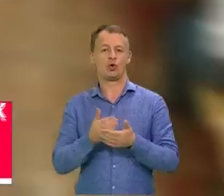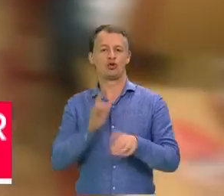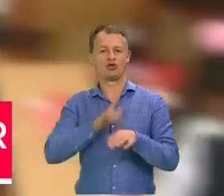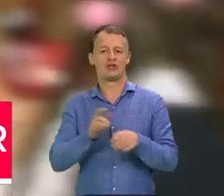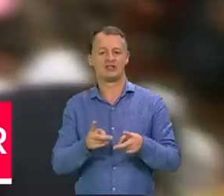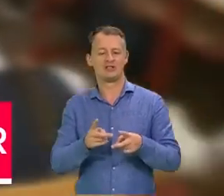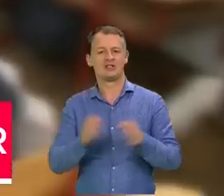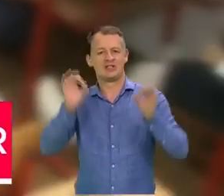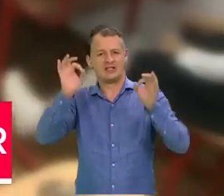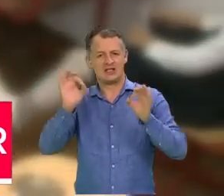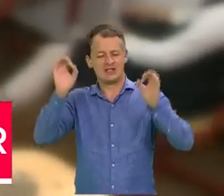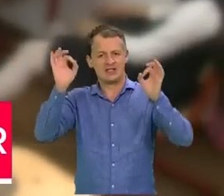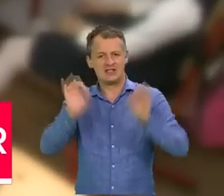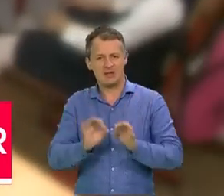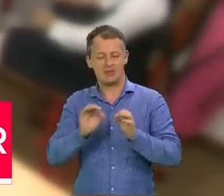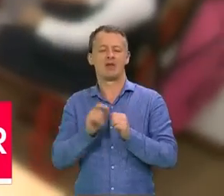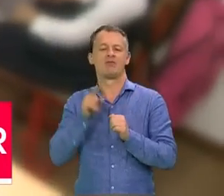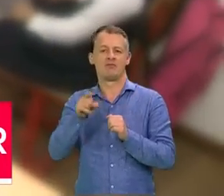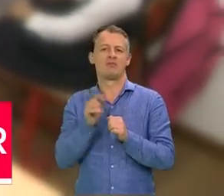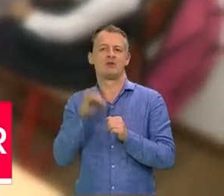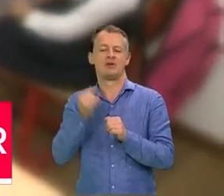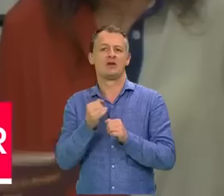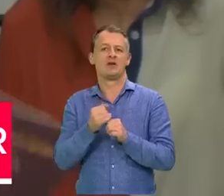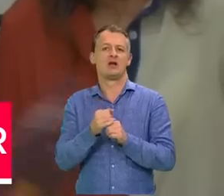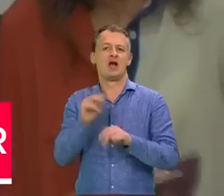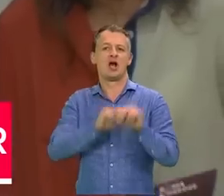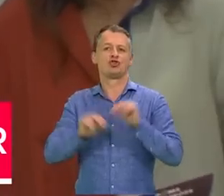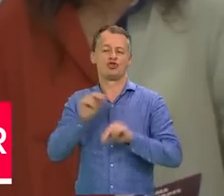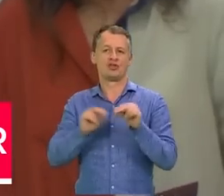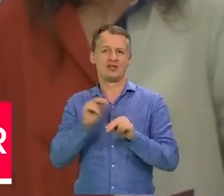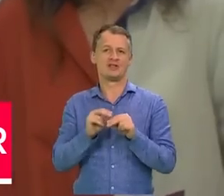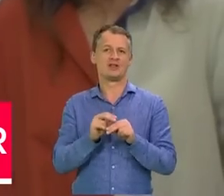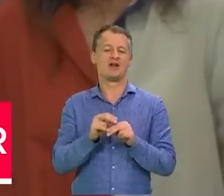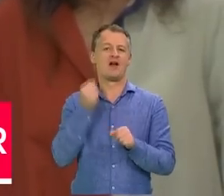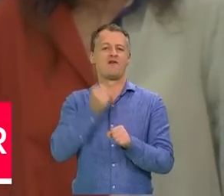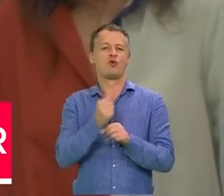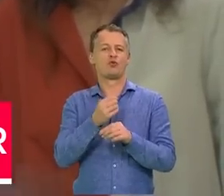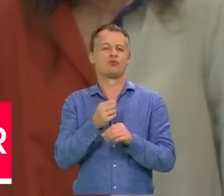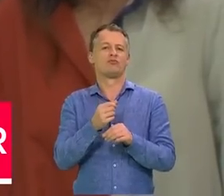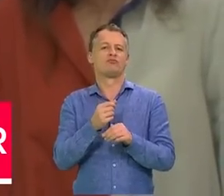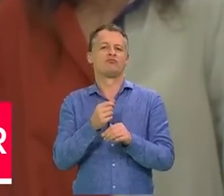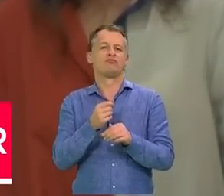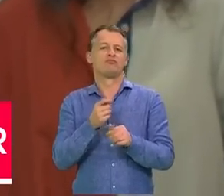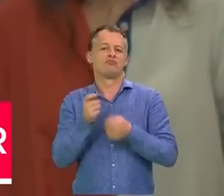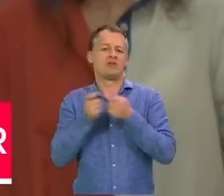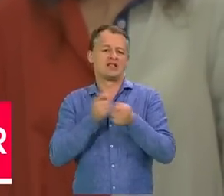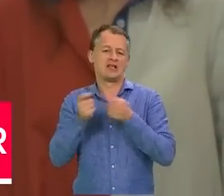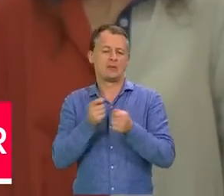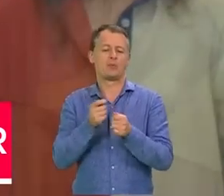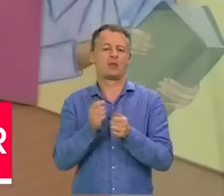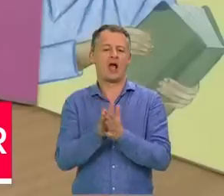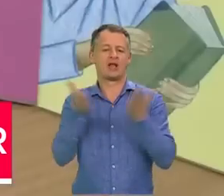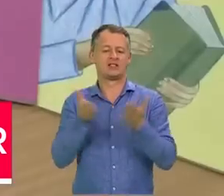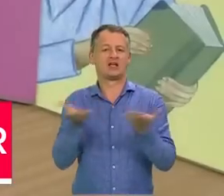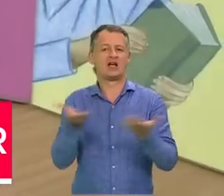fenomenul discriminării în școli, asociația a lansat Bare Roma, o serie de cărți ilustrate care spun poveștile